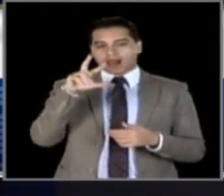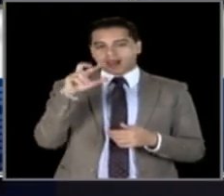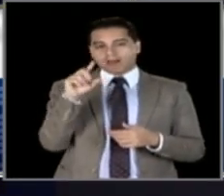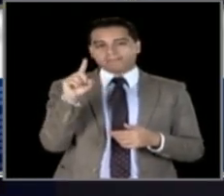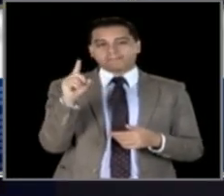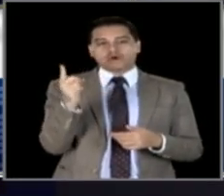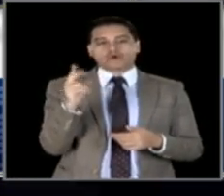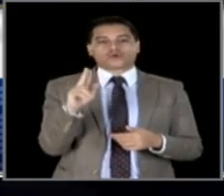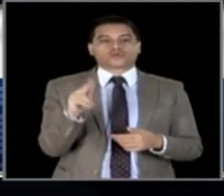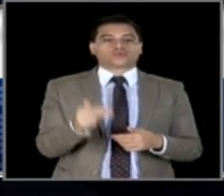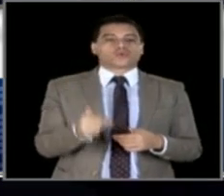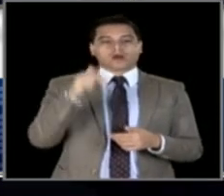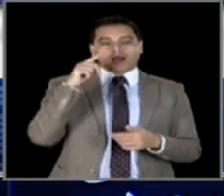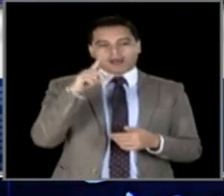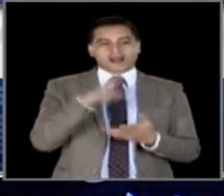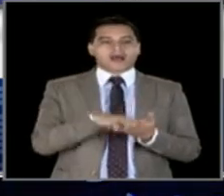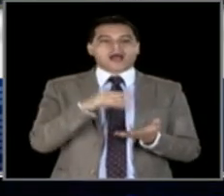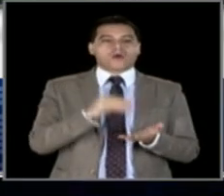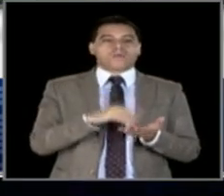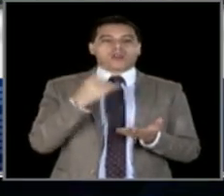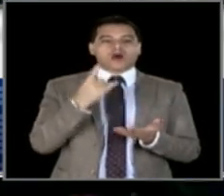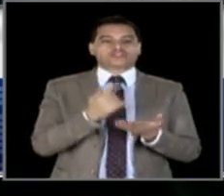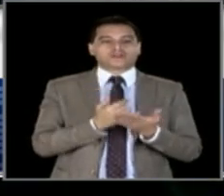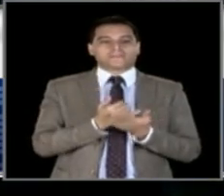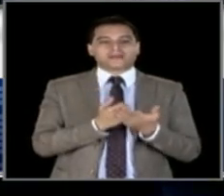أول 10 نقط لمدرستك. إجابة صحيحة.